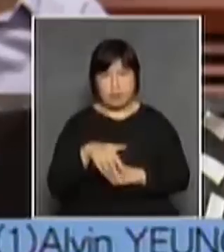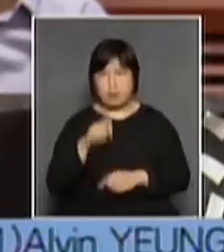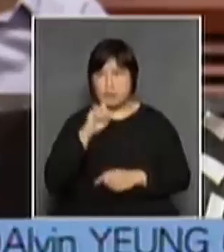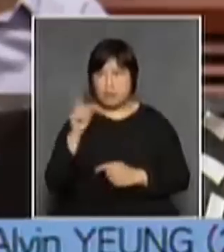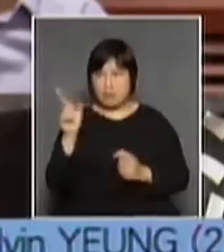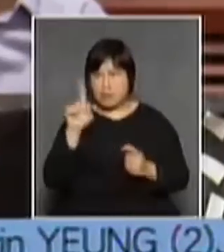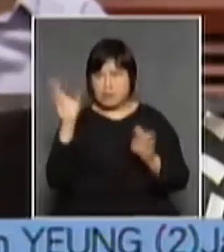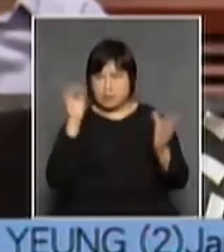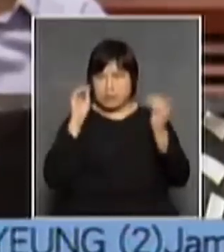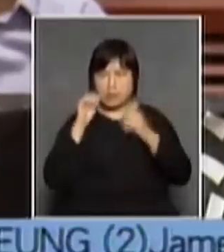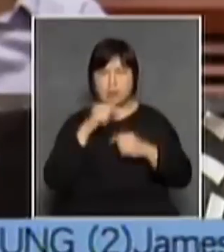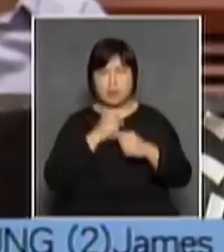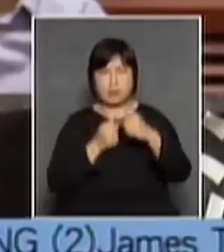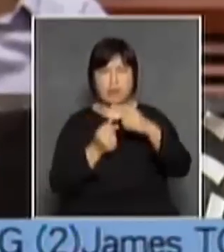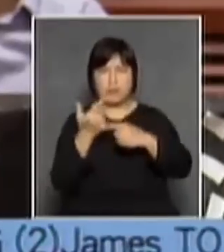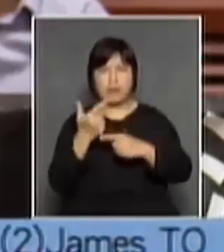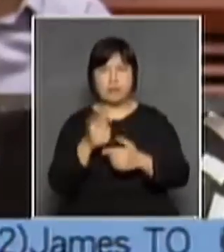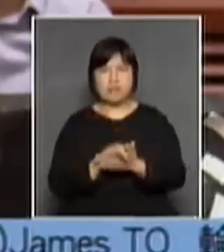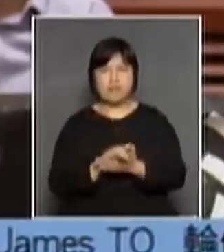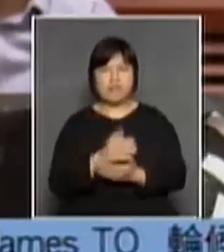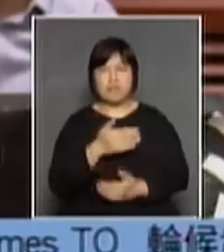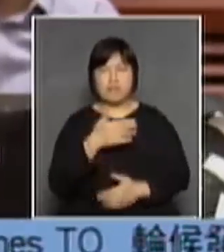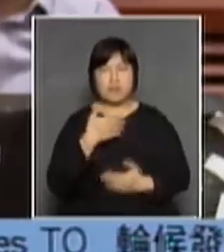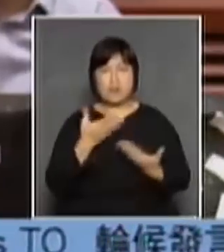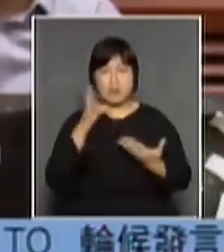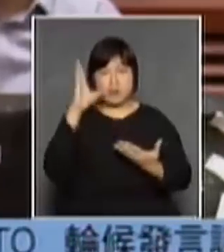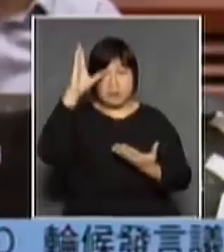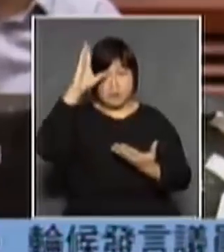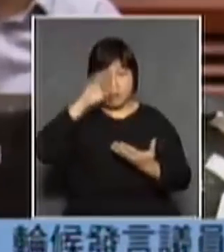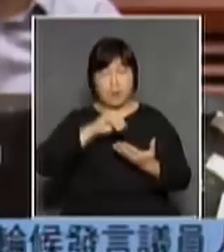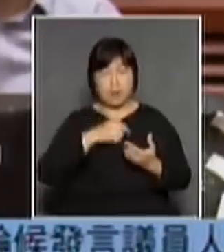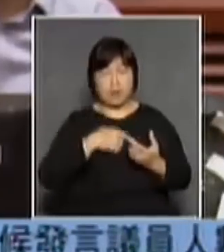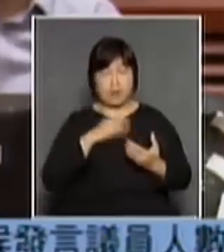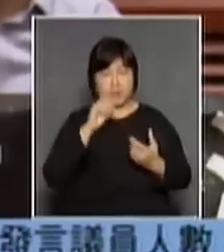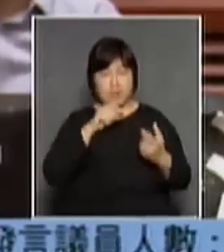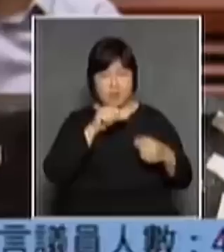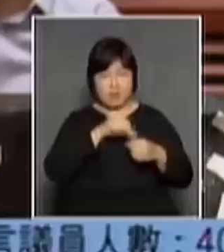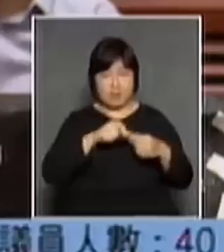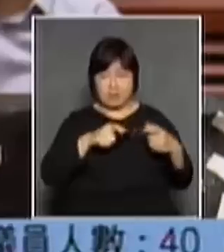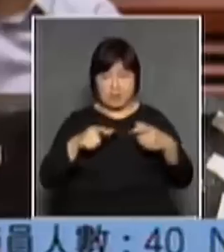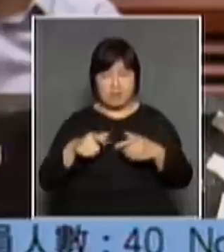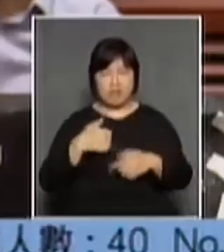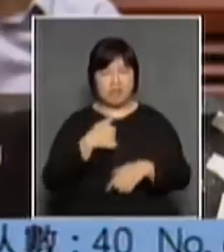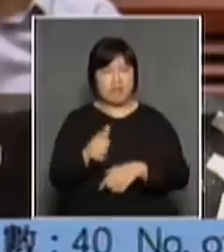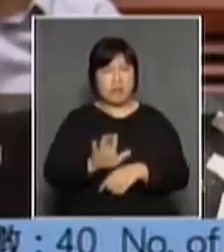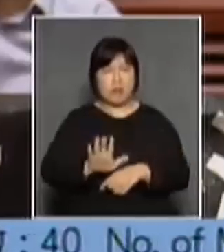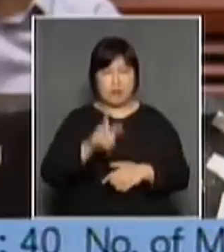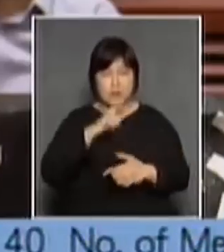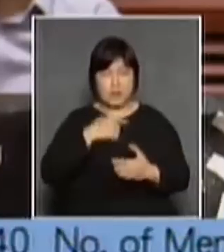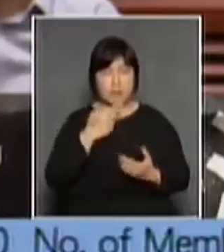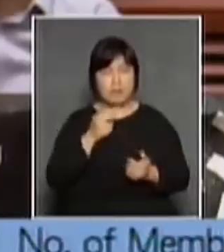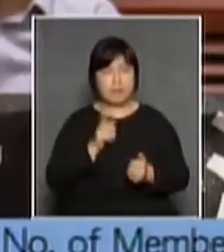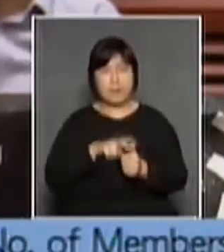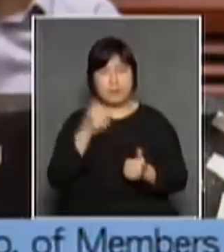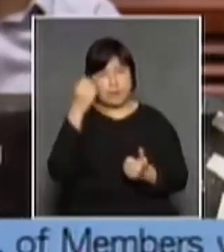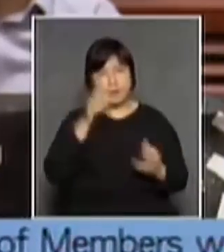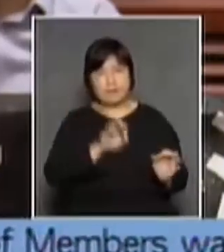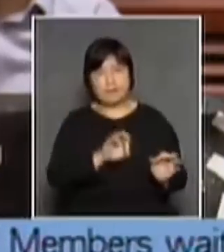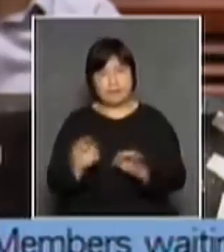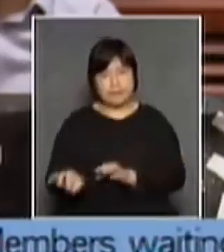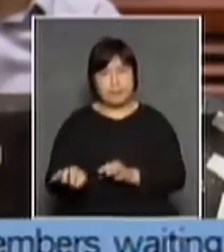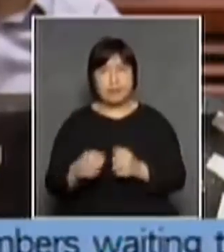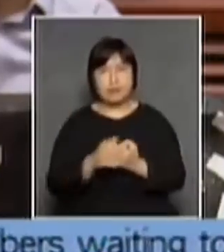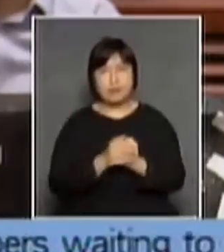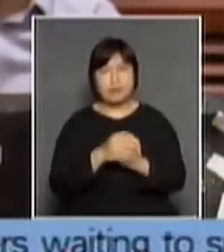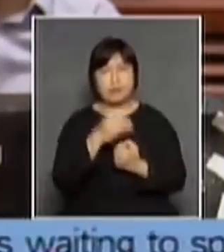近八成的员工杯葛原定今晚的年度晚宴，令到晚宴被迫延期。这件事令到